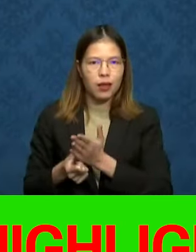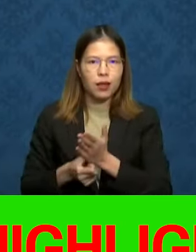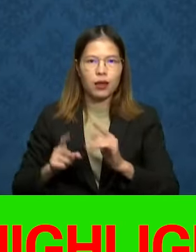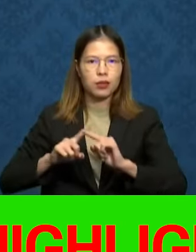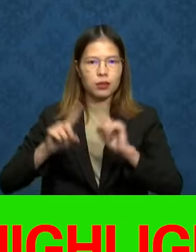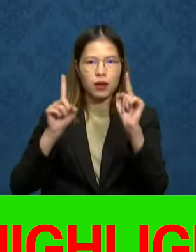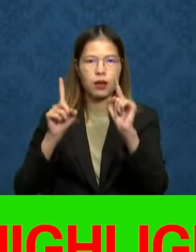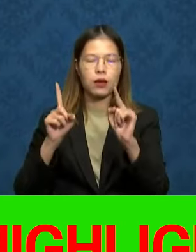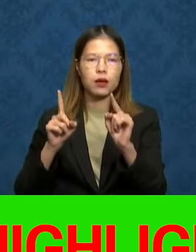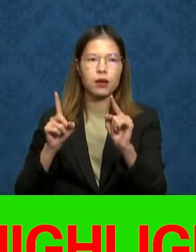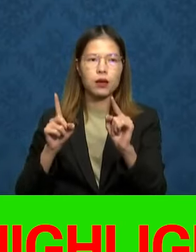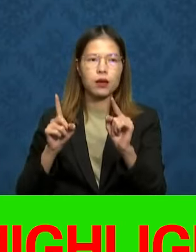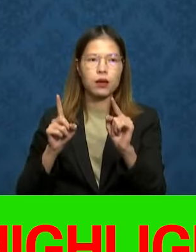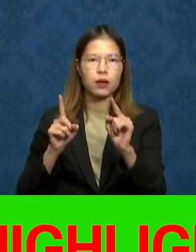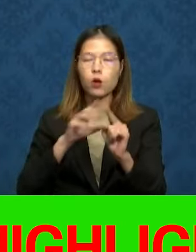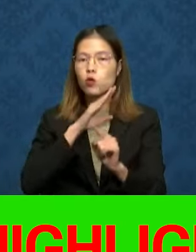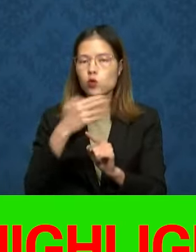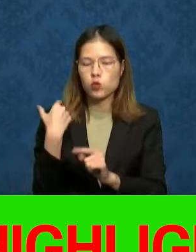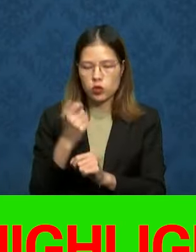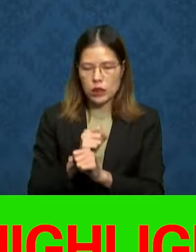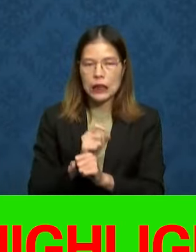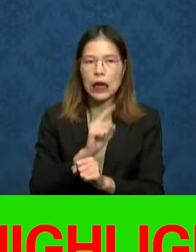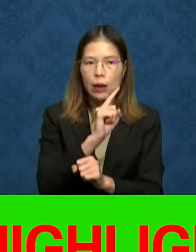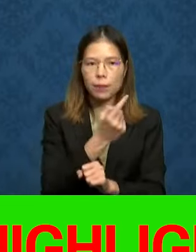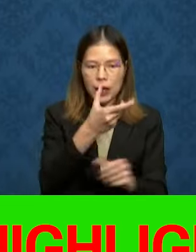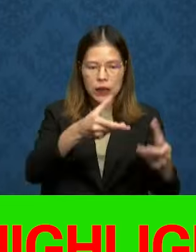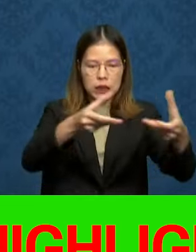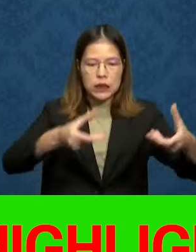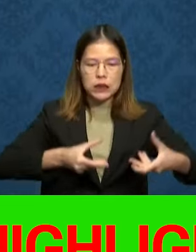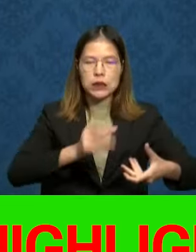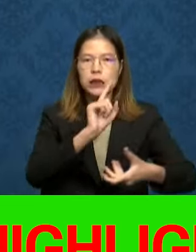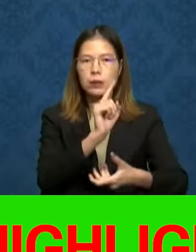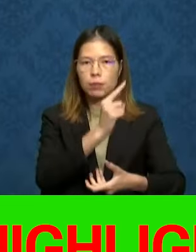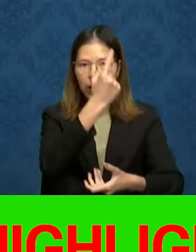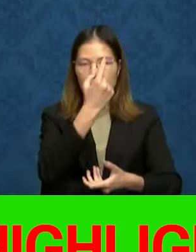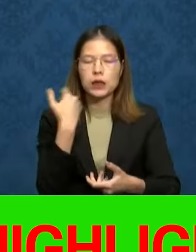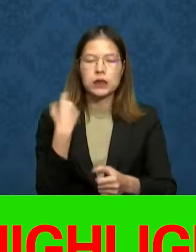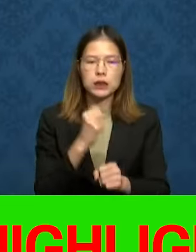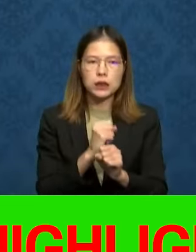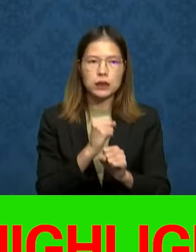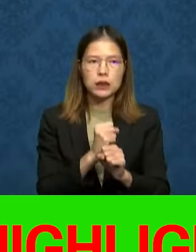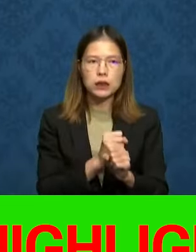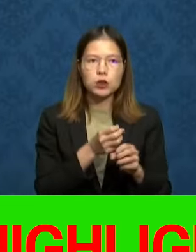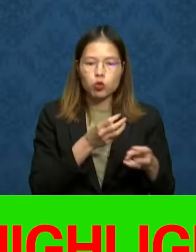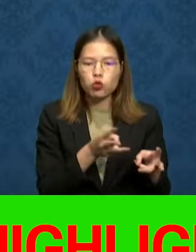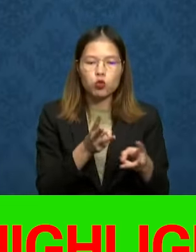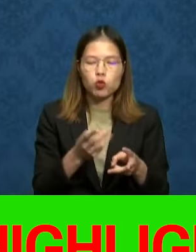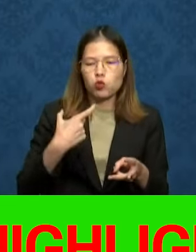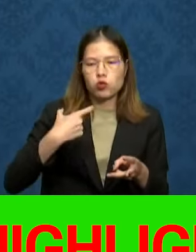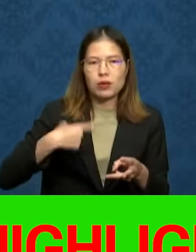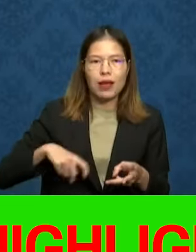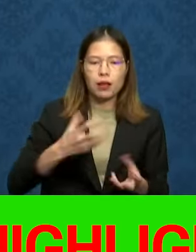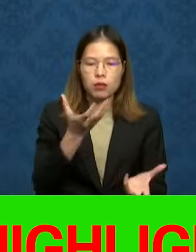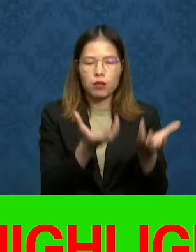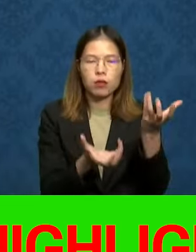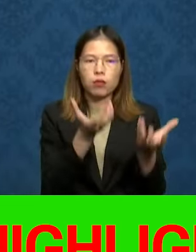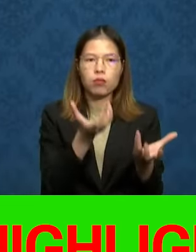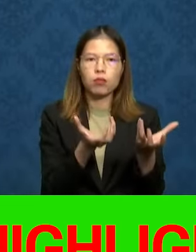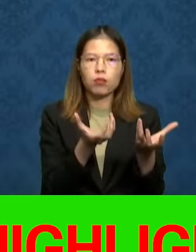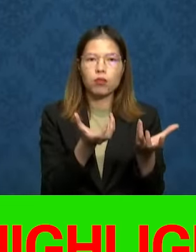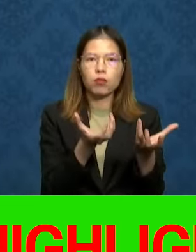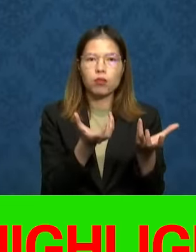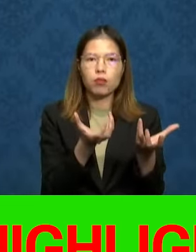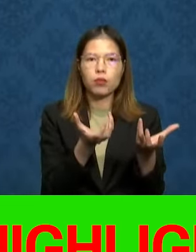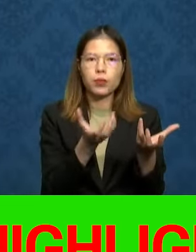แก้ไขกรณีทำใหม่ทั้งฉบับเนี่ยที่ทำที่ตามแนวทางของศาลรัฐธรรมนูญเนี่ยผมถาม